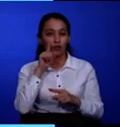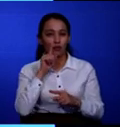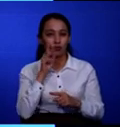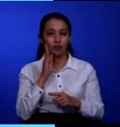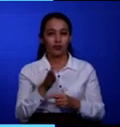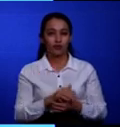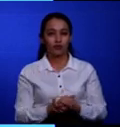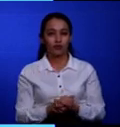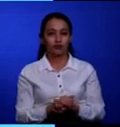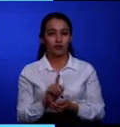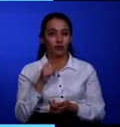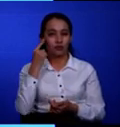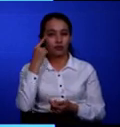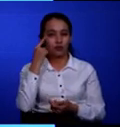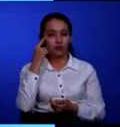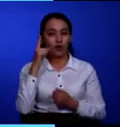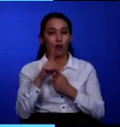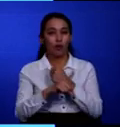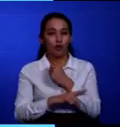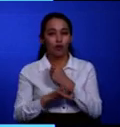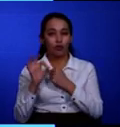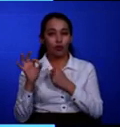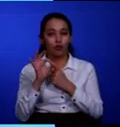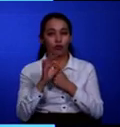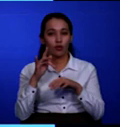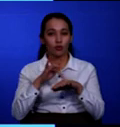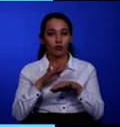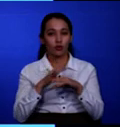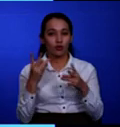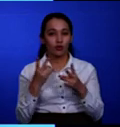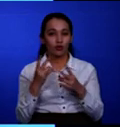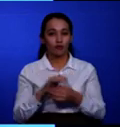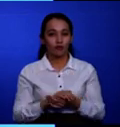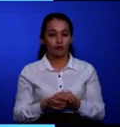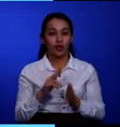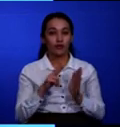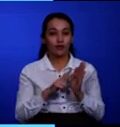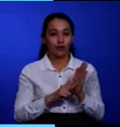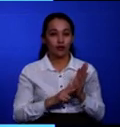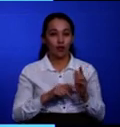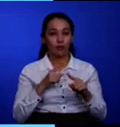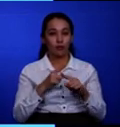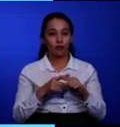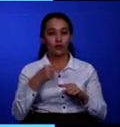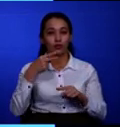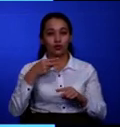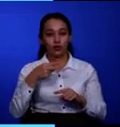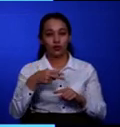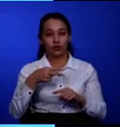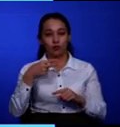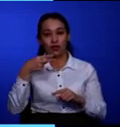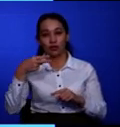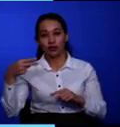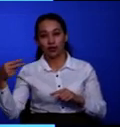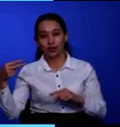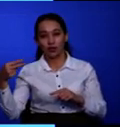bo'ladi? Oxiri 0 bilan tugaydi. Albatta 20 ni. Demak, 30 ni 20 va 10 ning